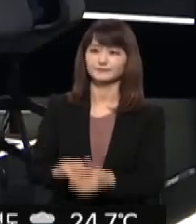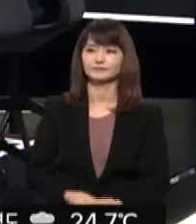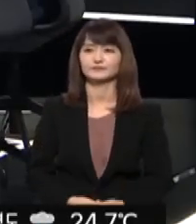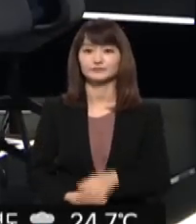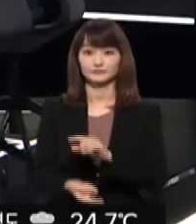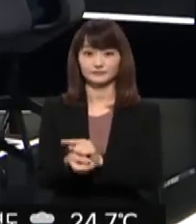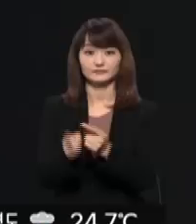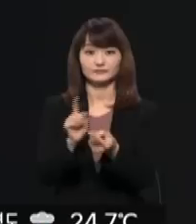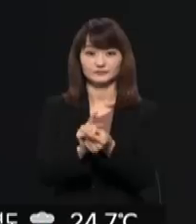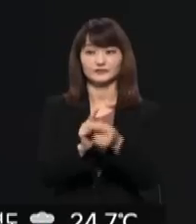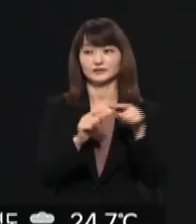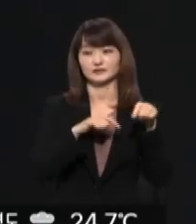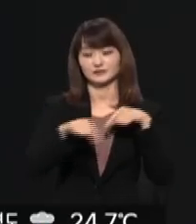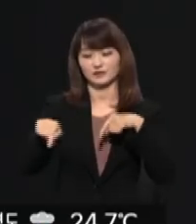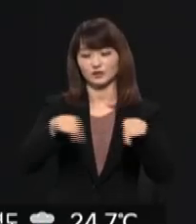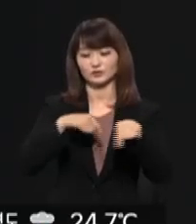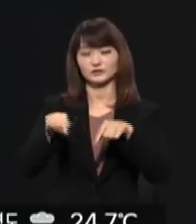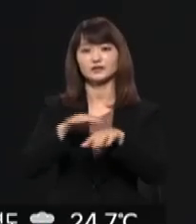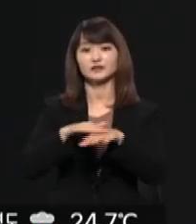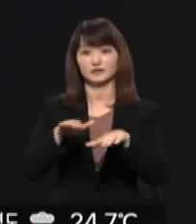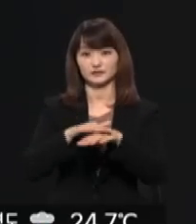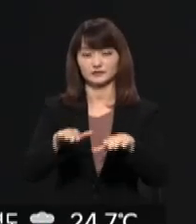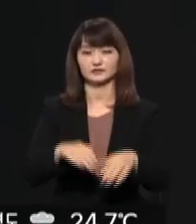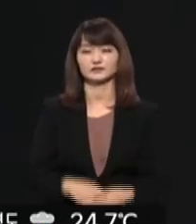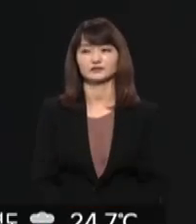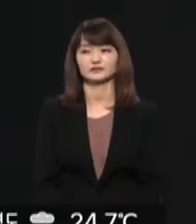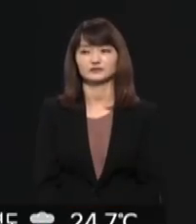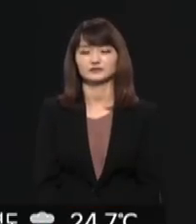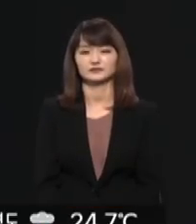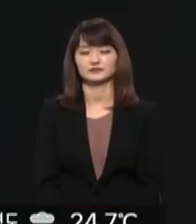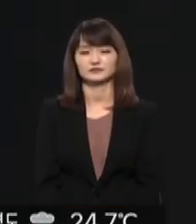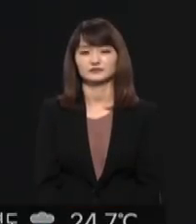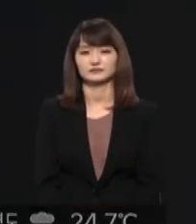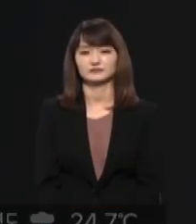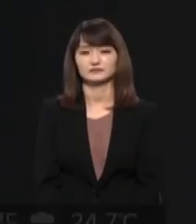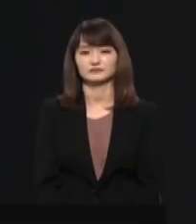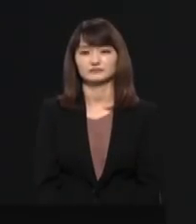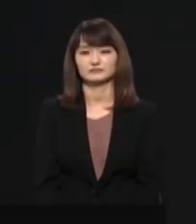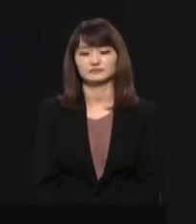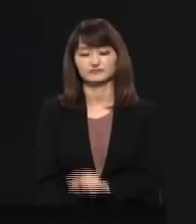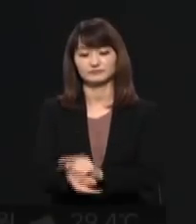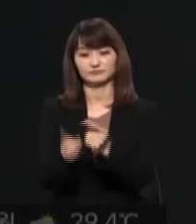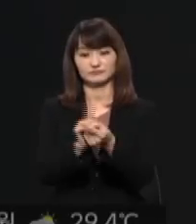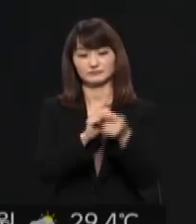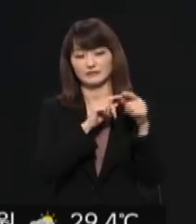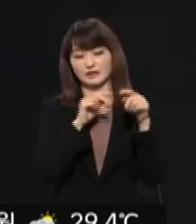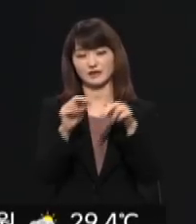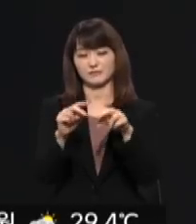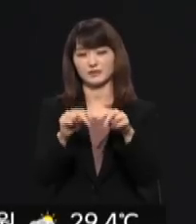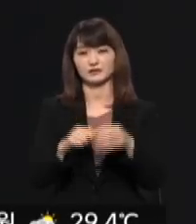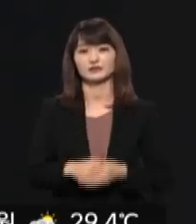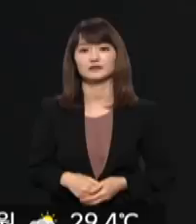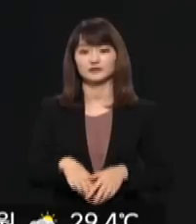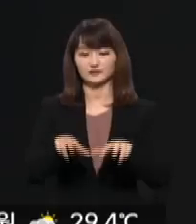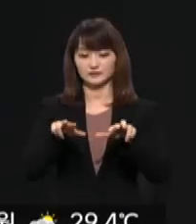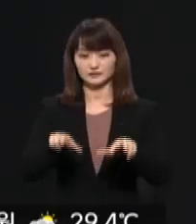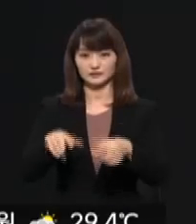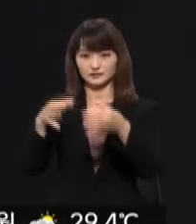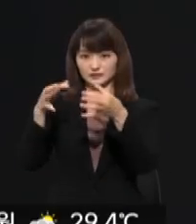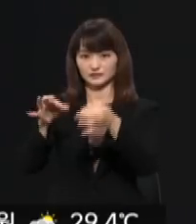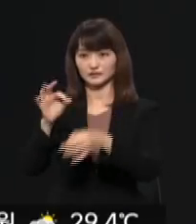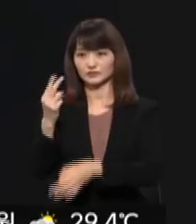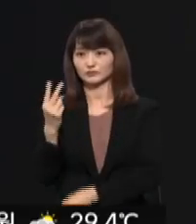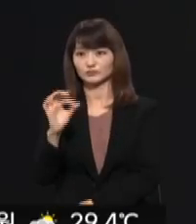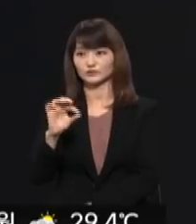그러니까 서로 뭐 그거는 정치적으로 해결한 거라고 저는 보는데 그렇잖아요 서로 치고받고 한 건데 지금 김용태 전 최고위원 같은